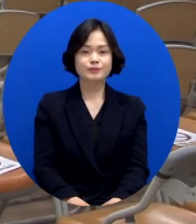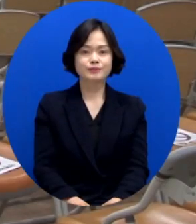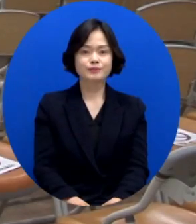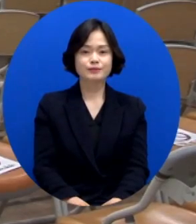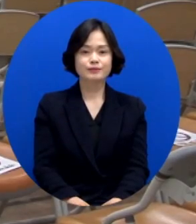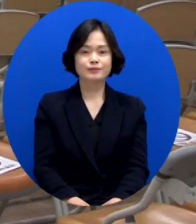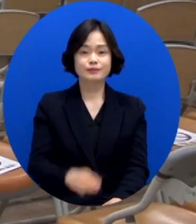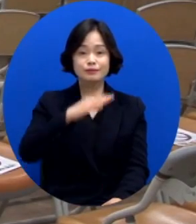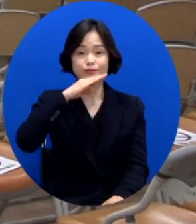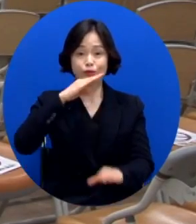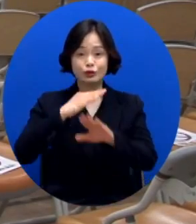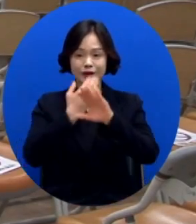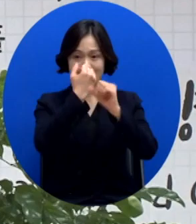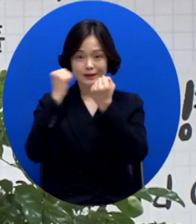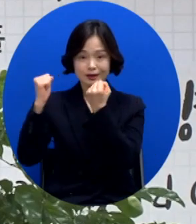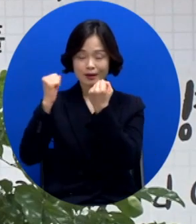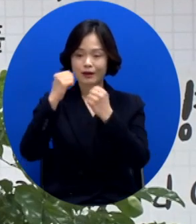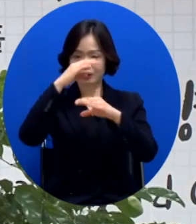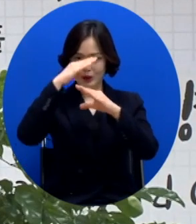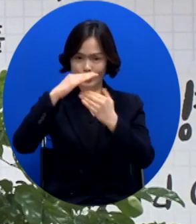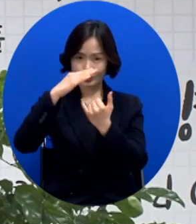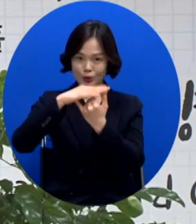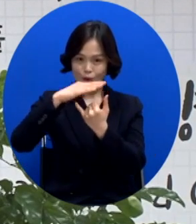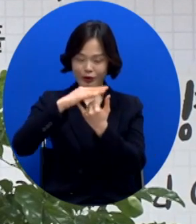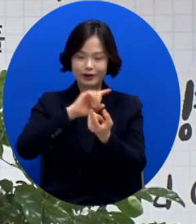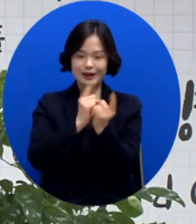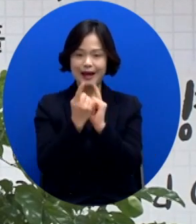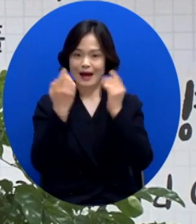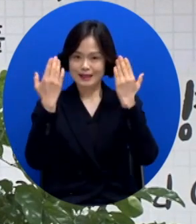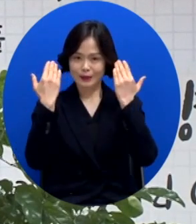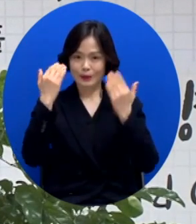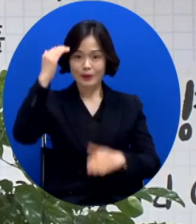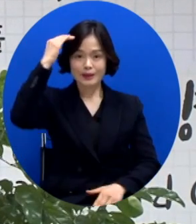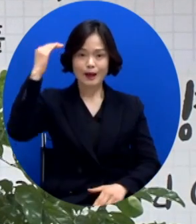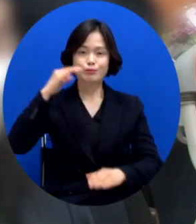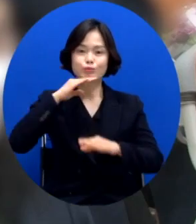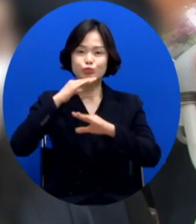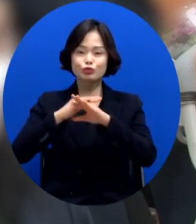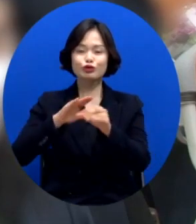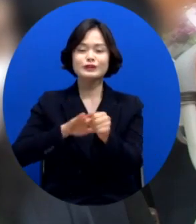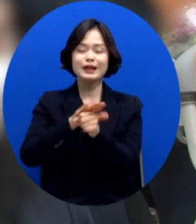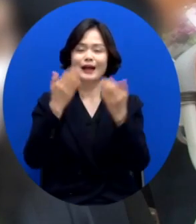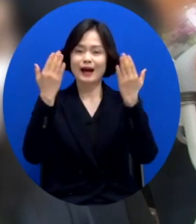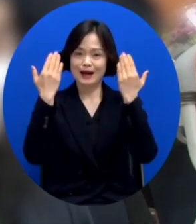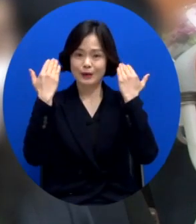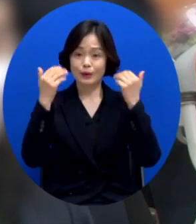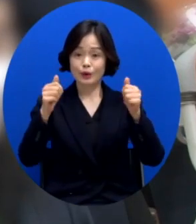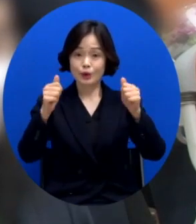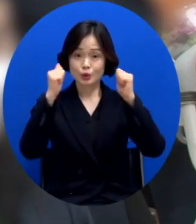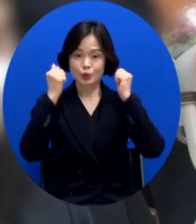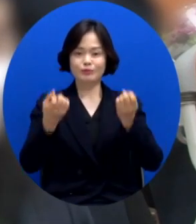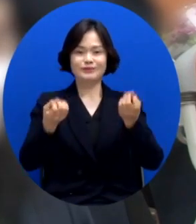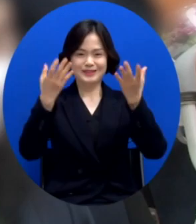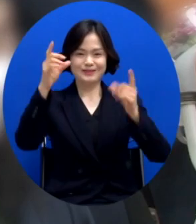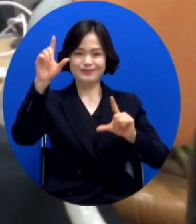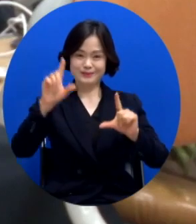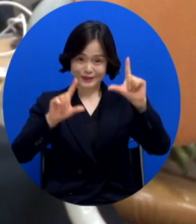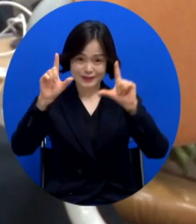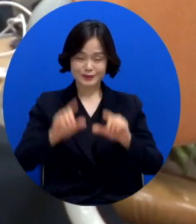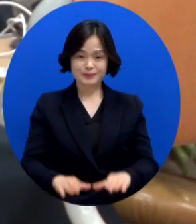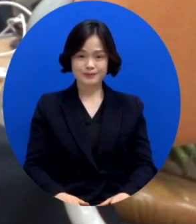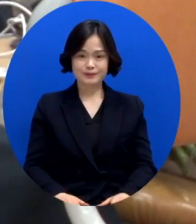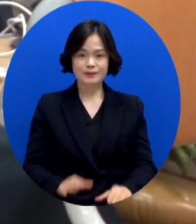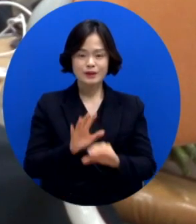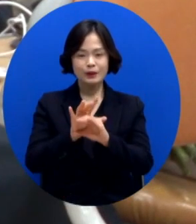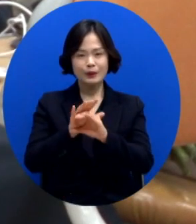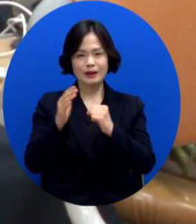탈북 청소년 대안학교인 남북사랑학교 졸업식. 행사장엔 졸업생들과 학교 관계자들만이